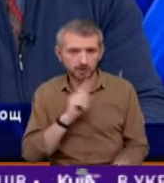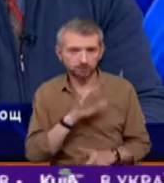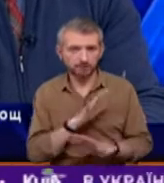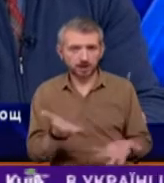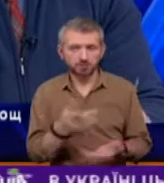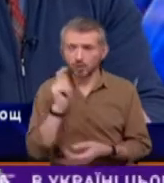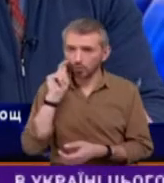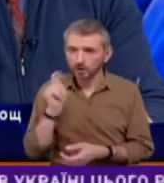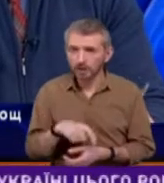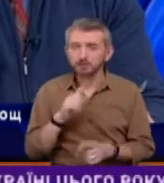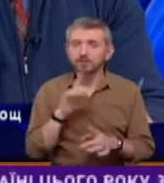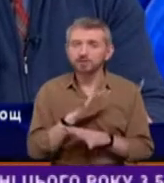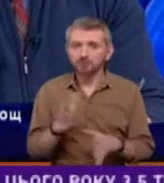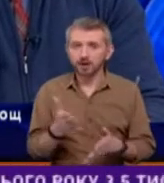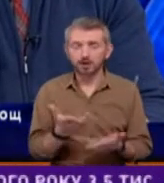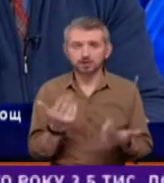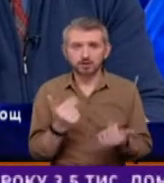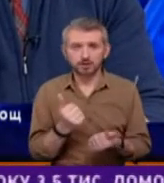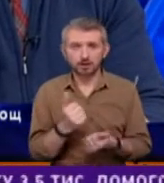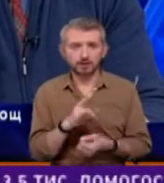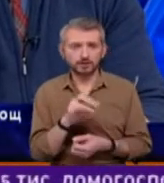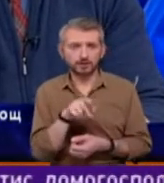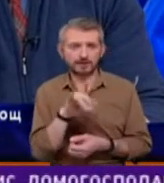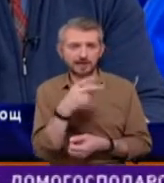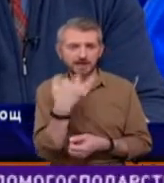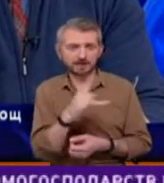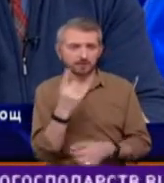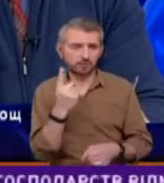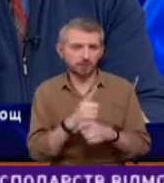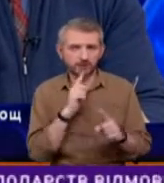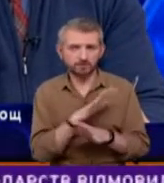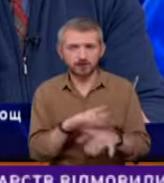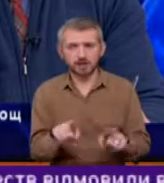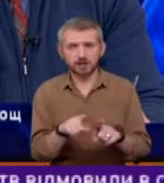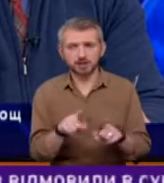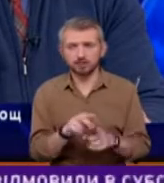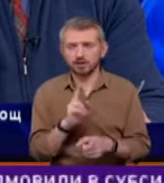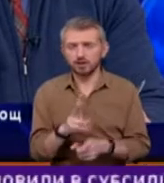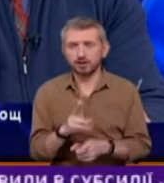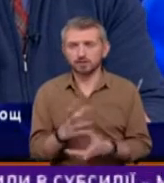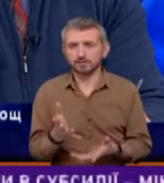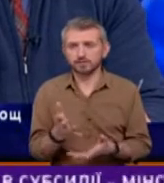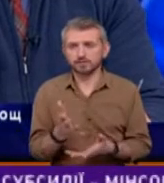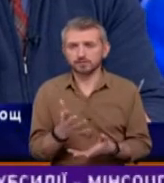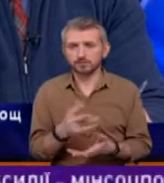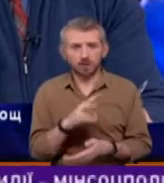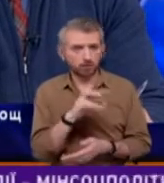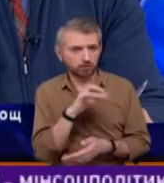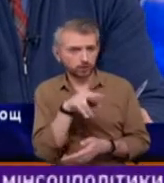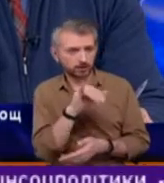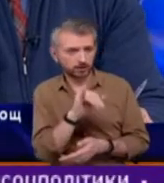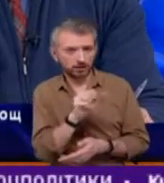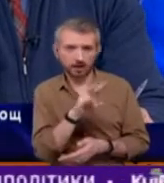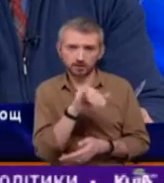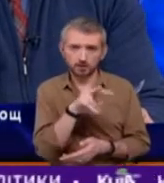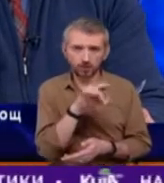співакам. Українським співакам. Пан Зідельський забороняє співати. Так же само, як і забороняє. Я лише знаю. Лободі? Ані